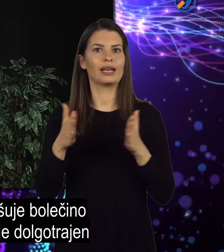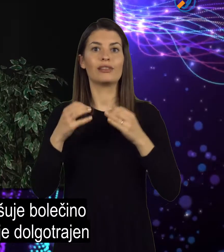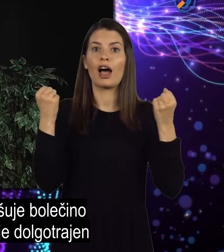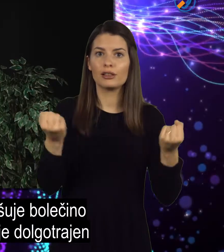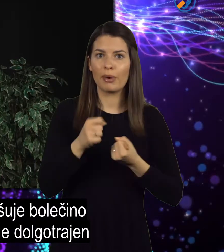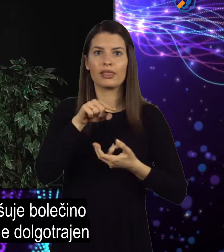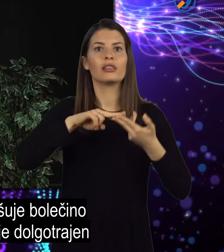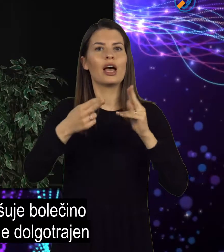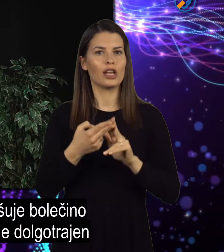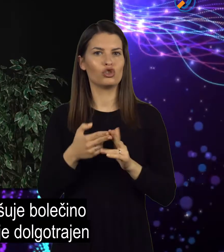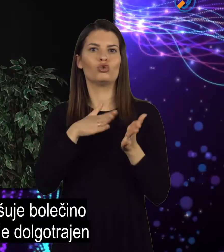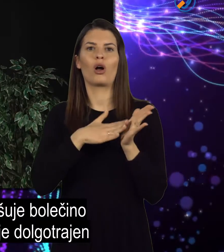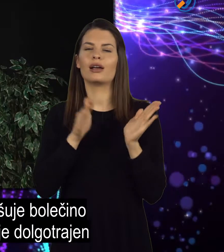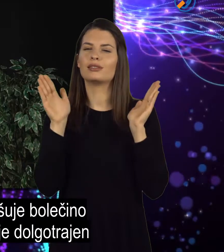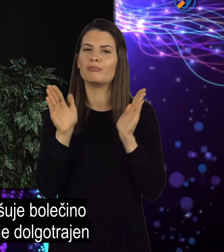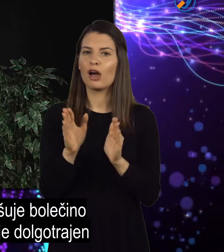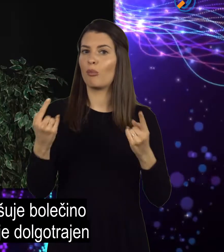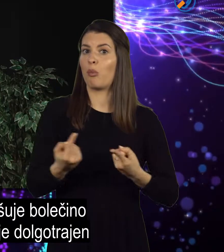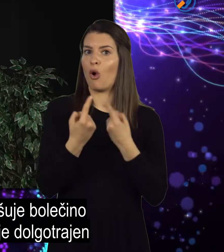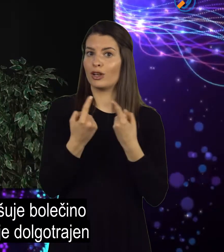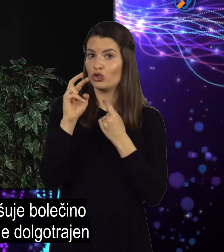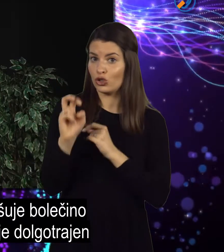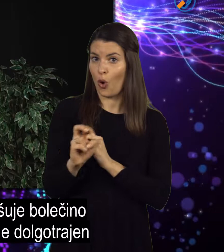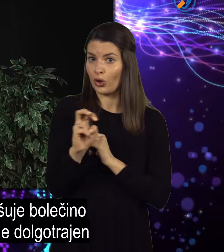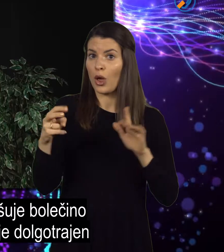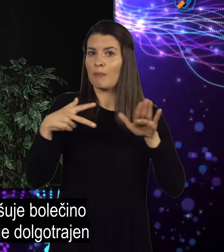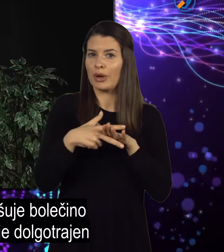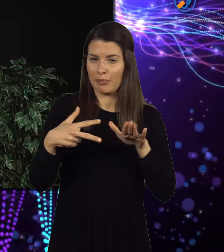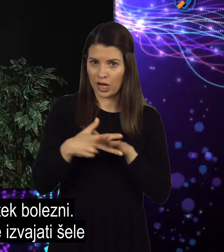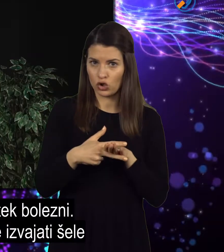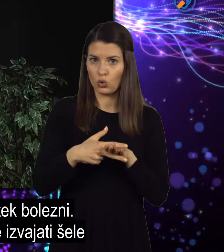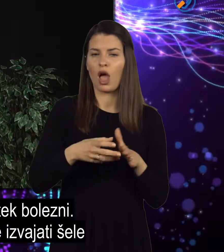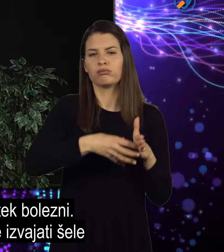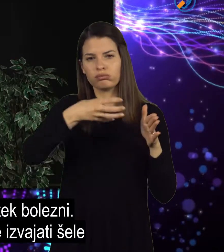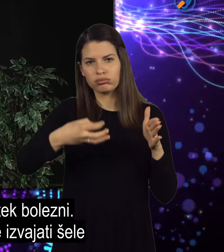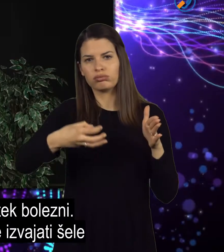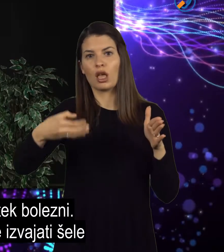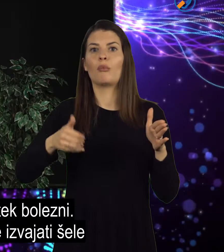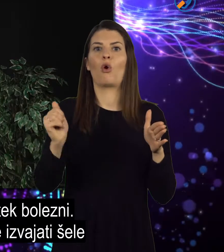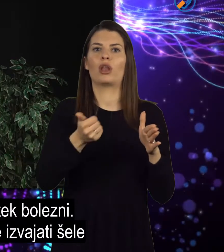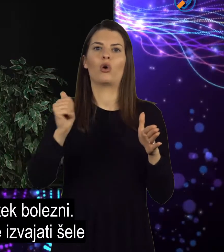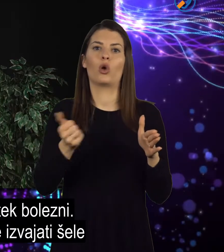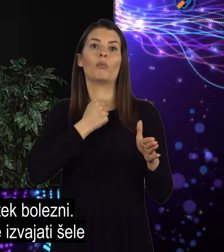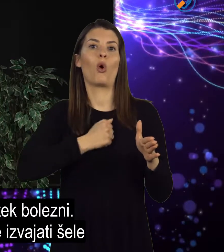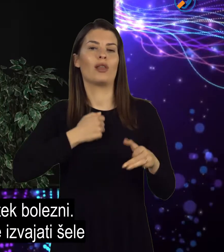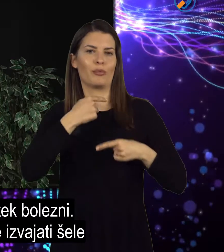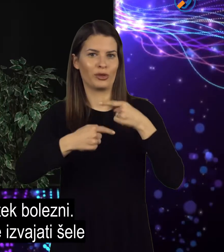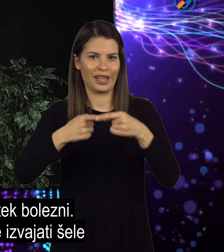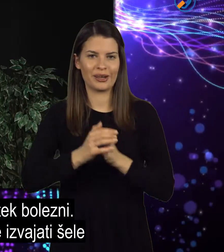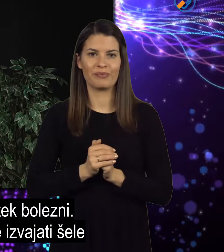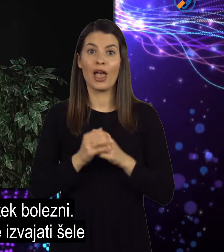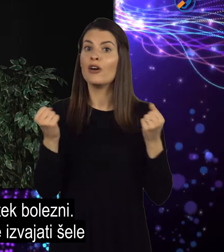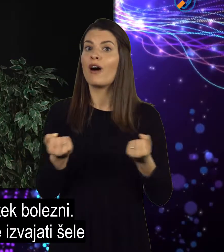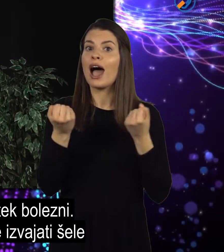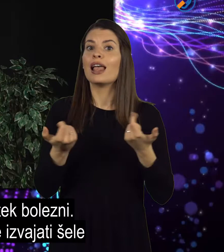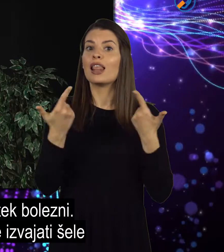vadba, ki dokazano zmanjšuje bolečino v križu ter preprečuje dolgotrajen in ponavljajoč potek bolezni. Vaje